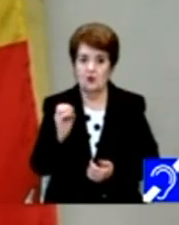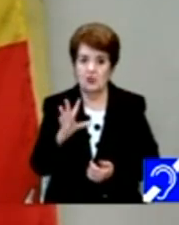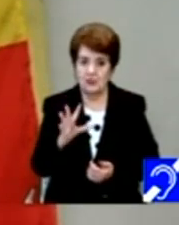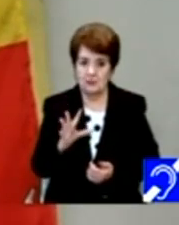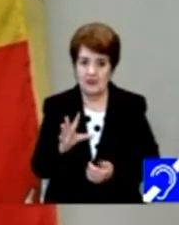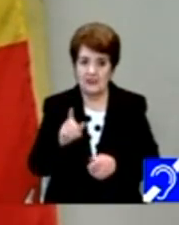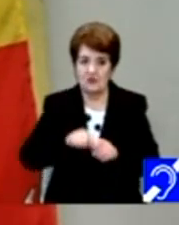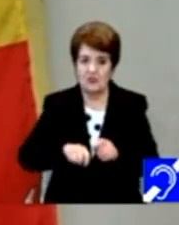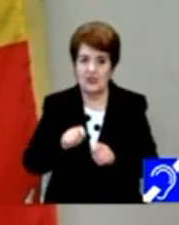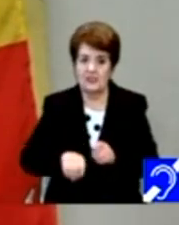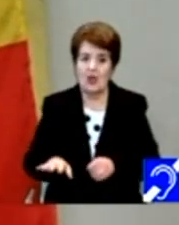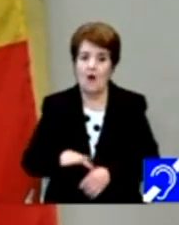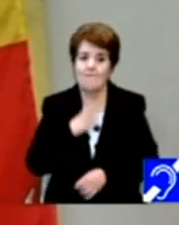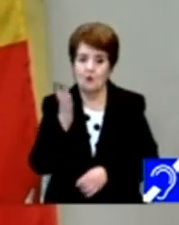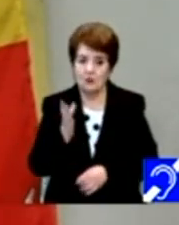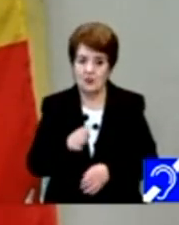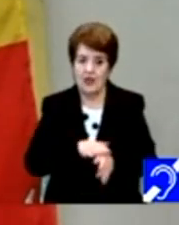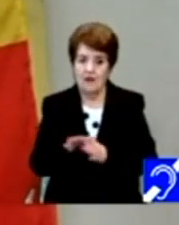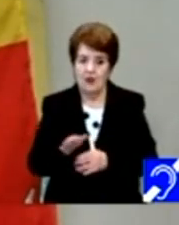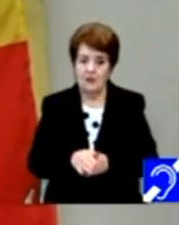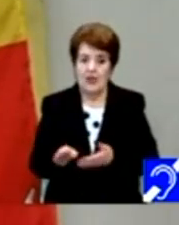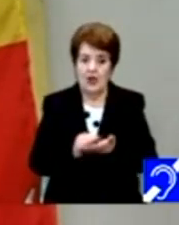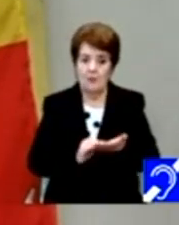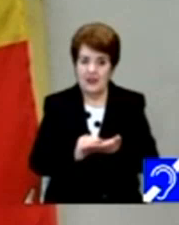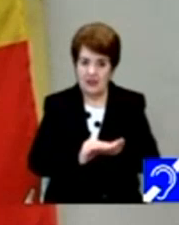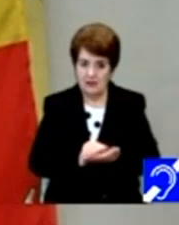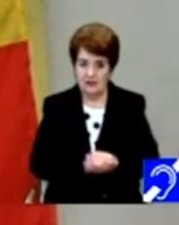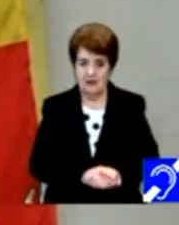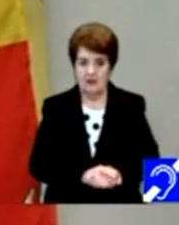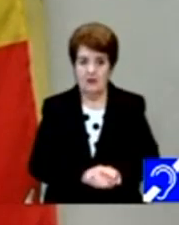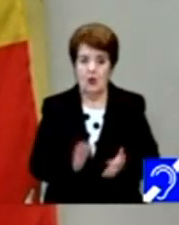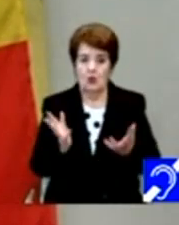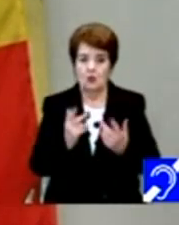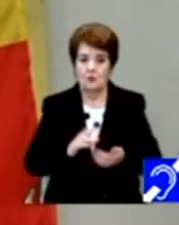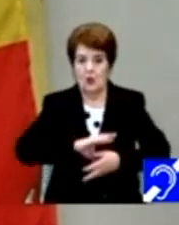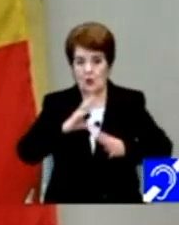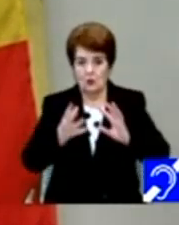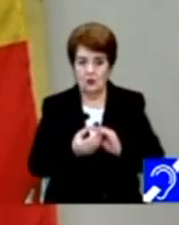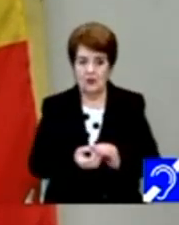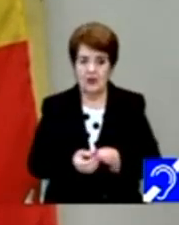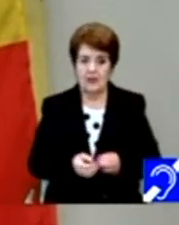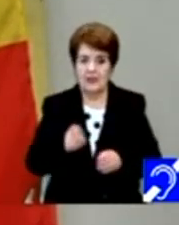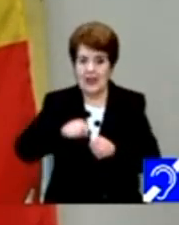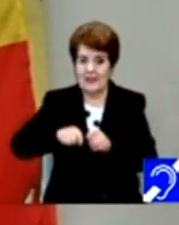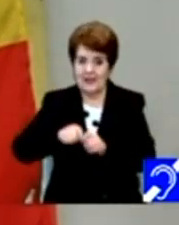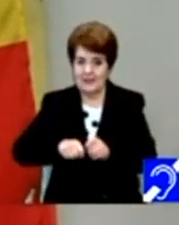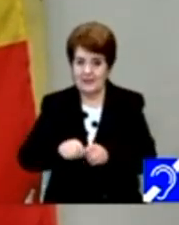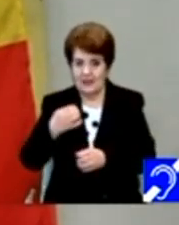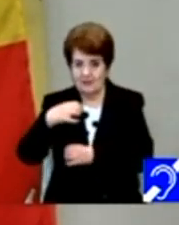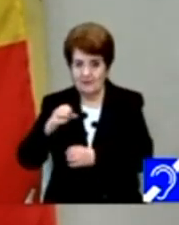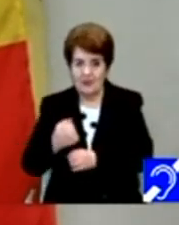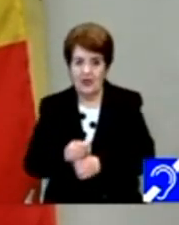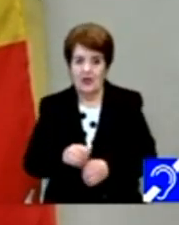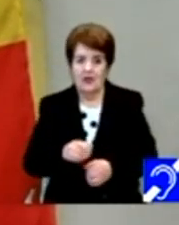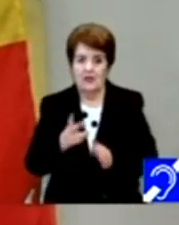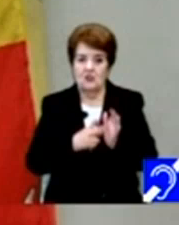415 teste au fost efectuate repetat. Numărul total de teste